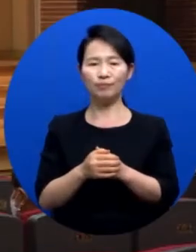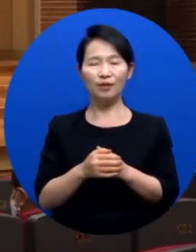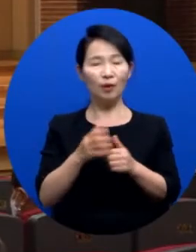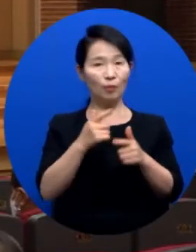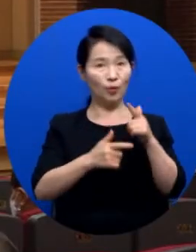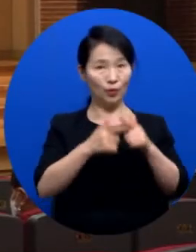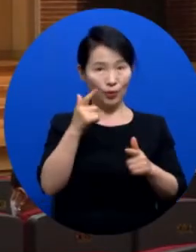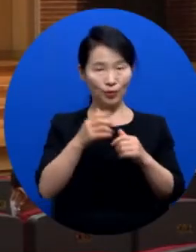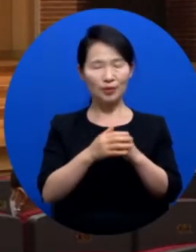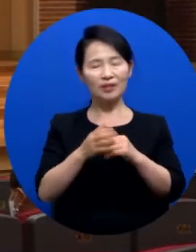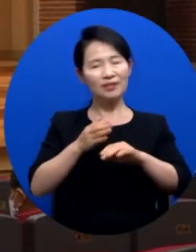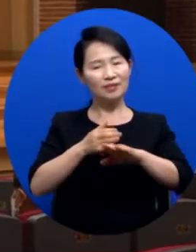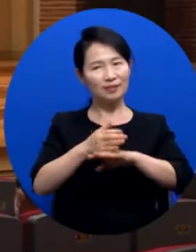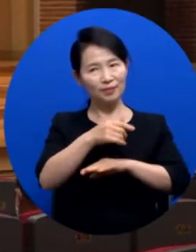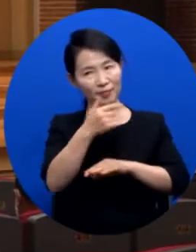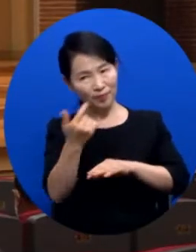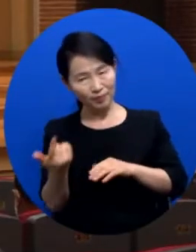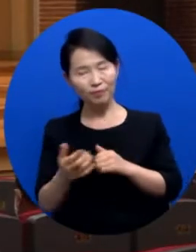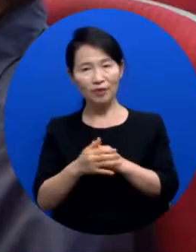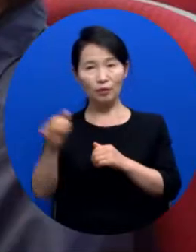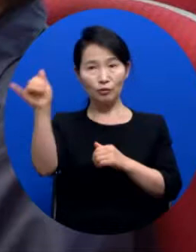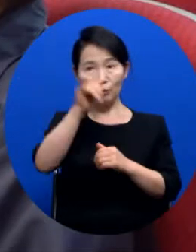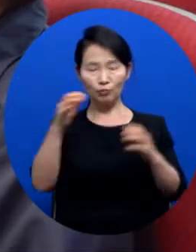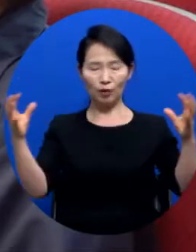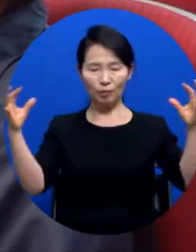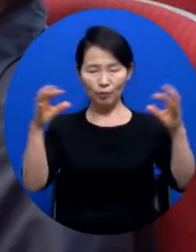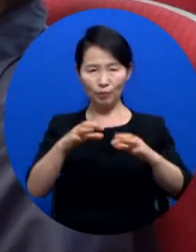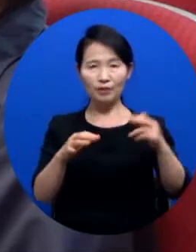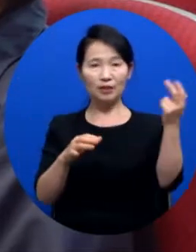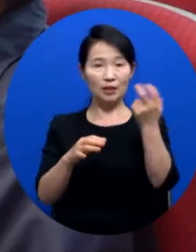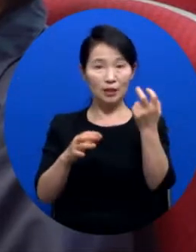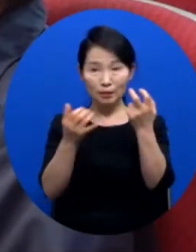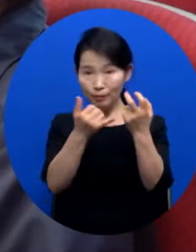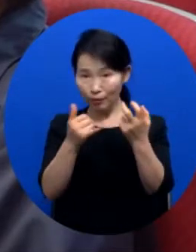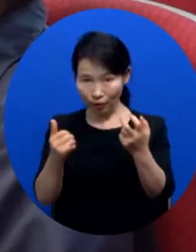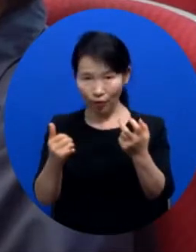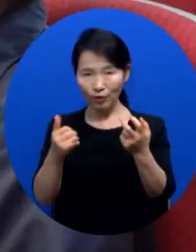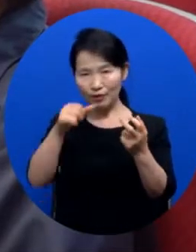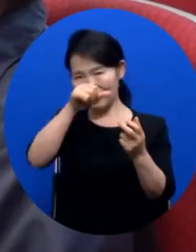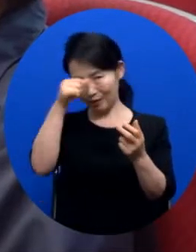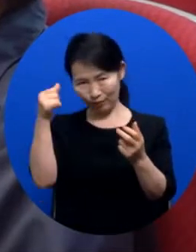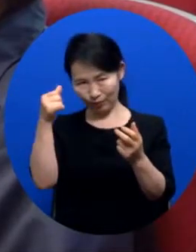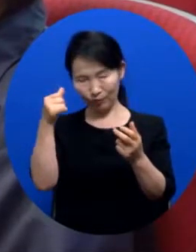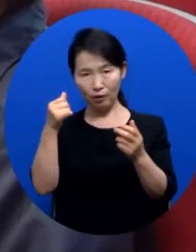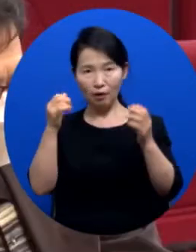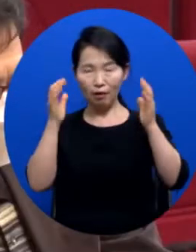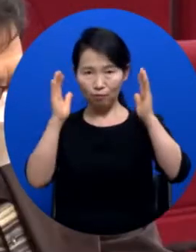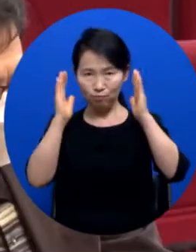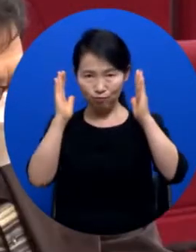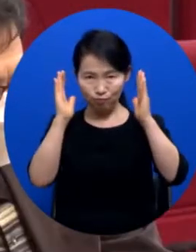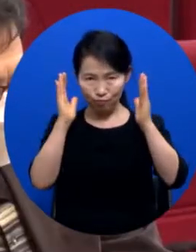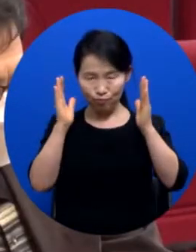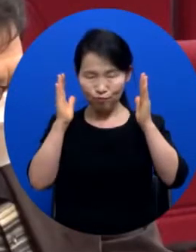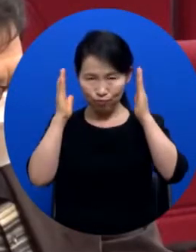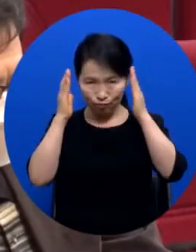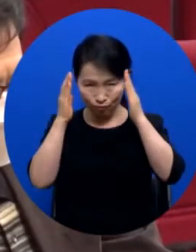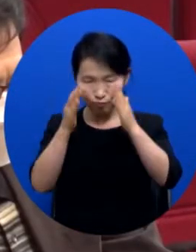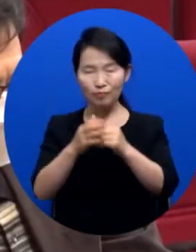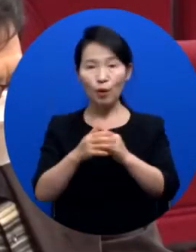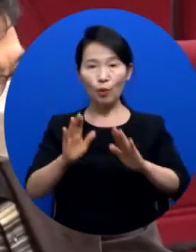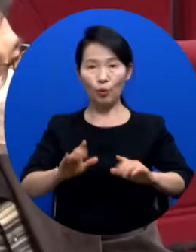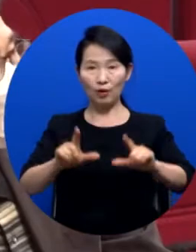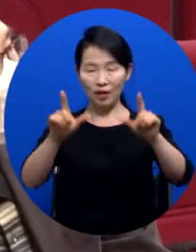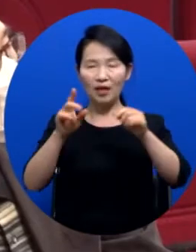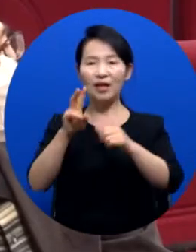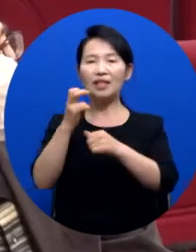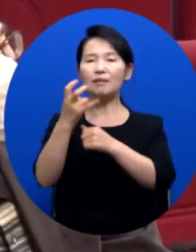목요일 늦은 오후, 전국에서 모인 70여 명의 장로들이 강의에 열중합니다. 올해로 24년째